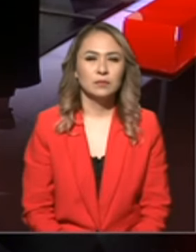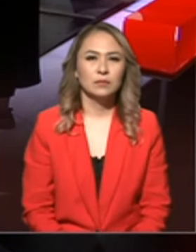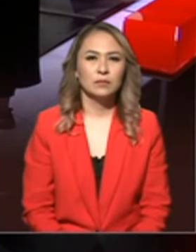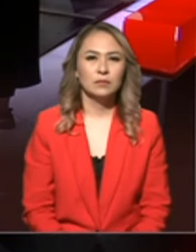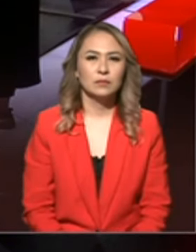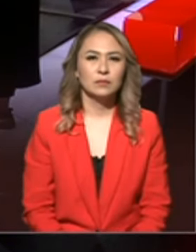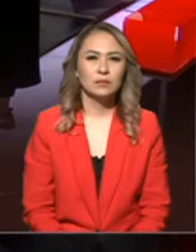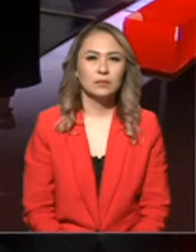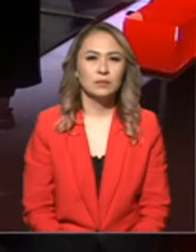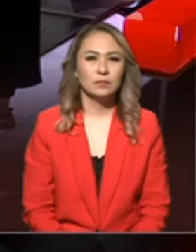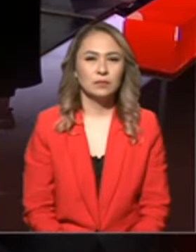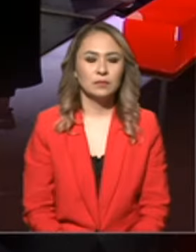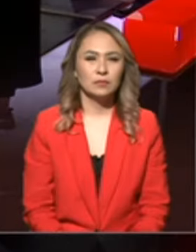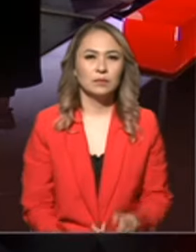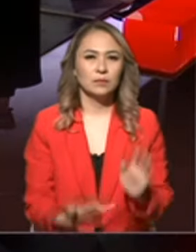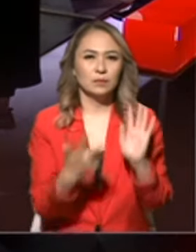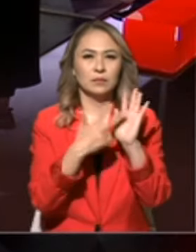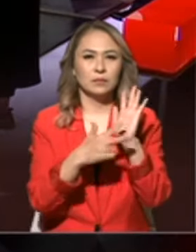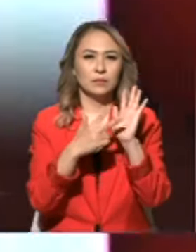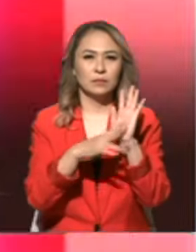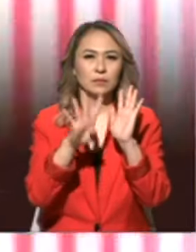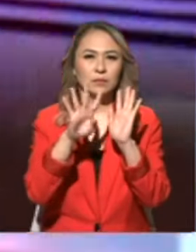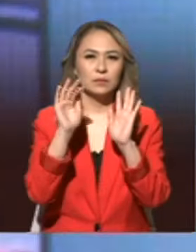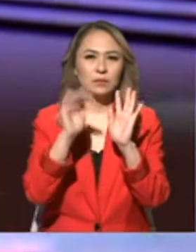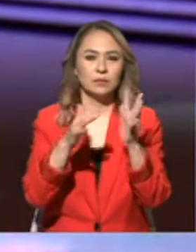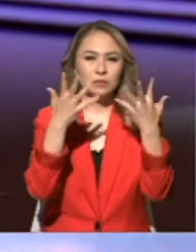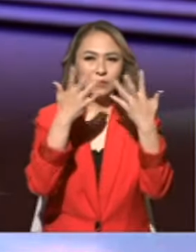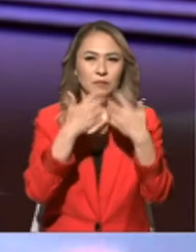Яғни жанбасына 84 мың теңгені есептеңіздер. Бұл кісілер